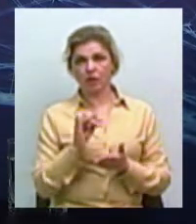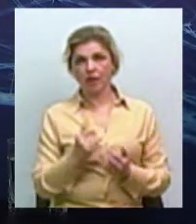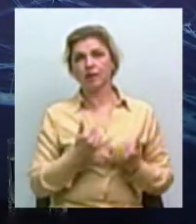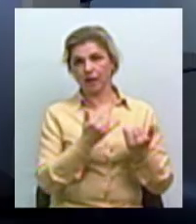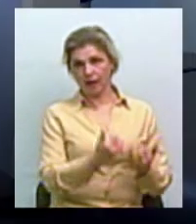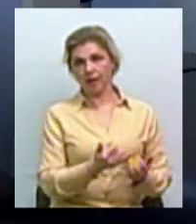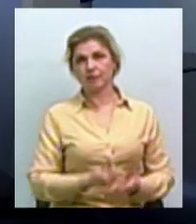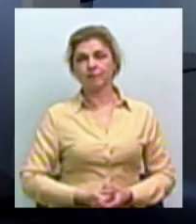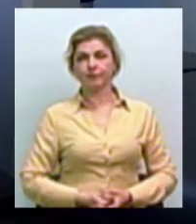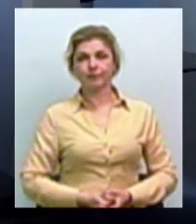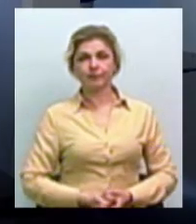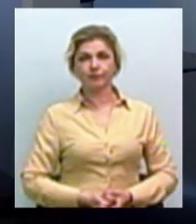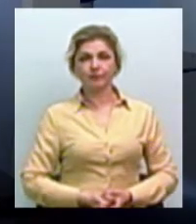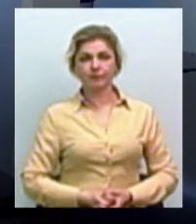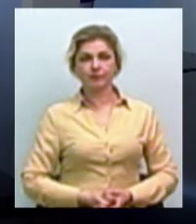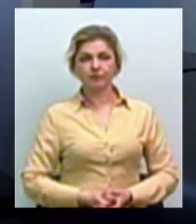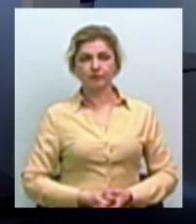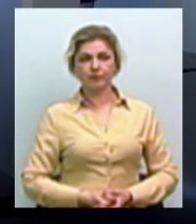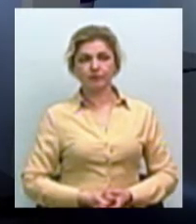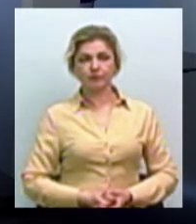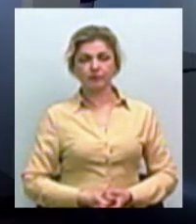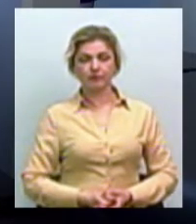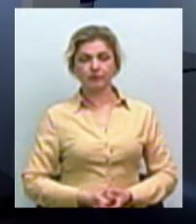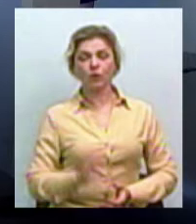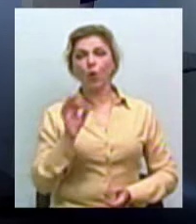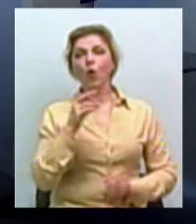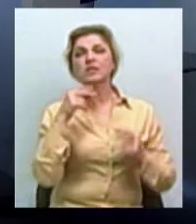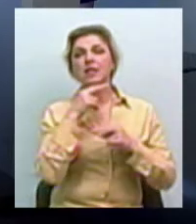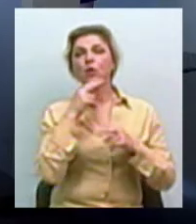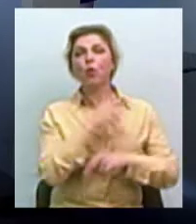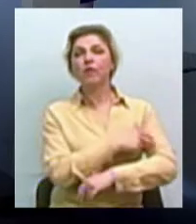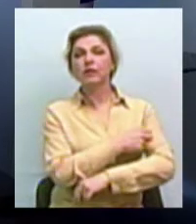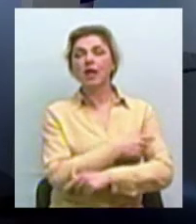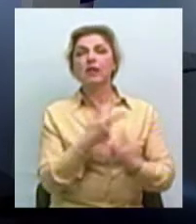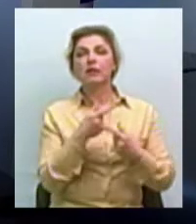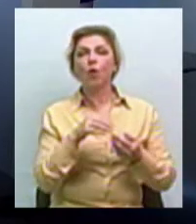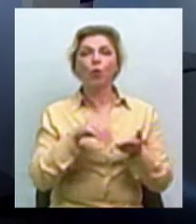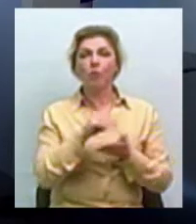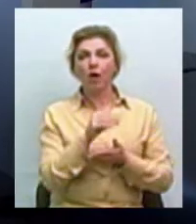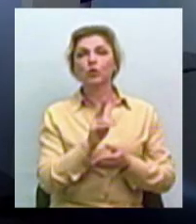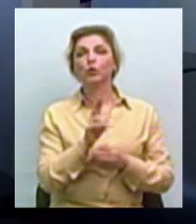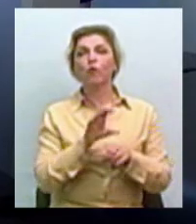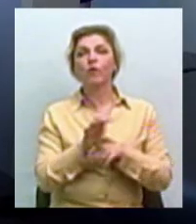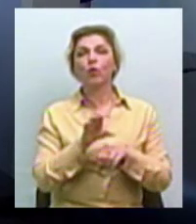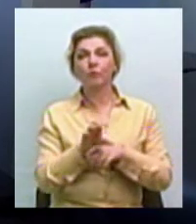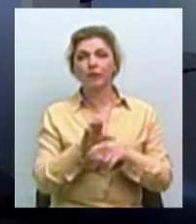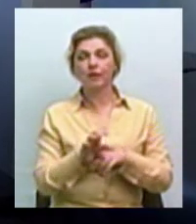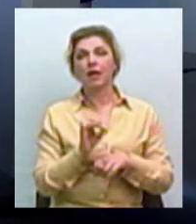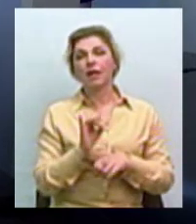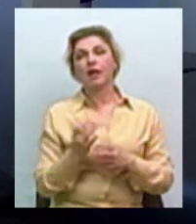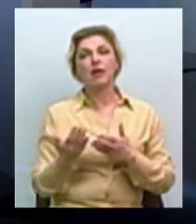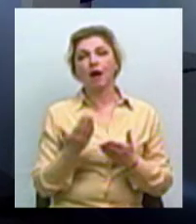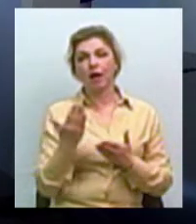надається. Ольга, щодо протидифтеритної сироватки, де її закупають, хто виробники і